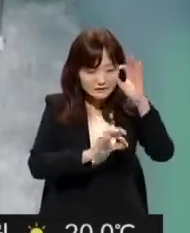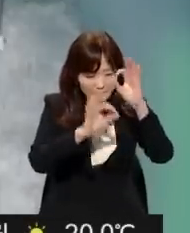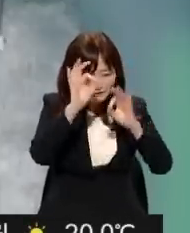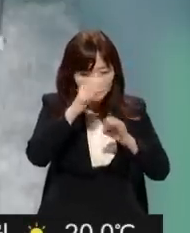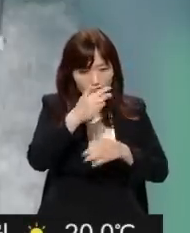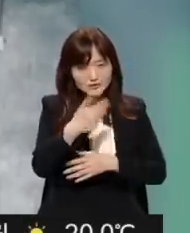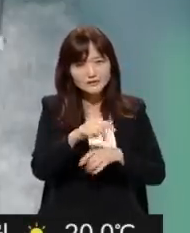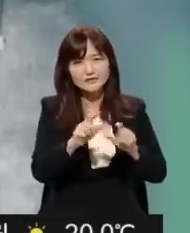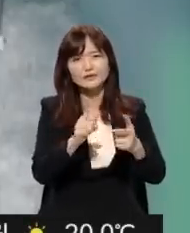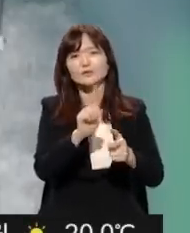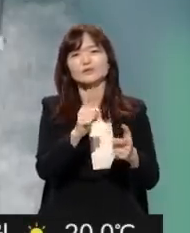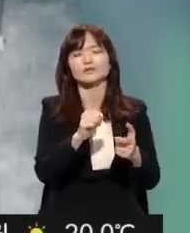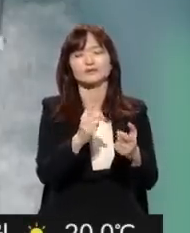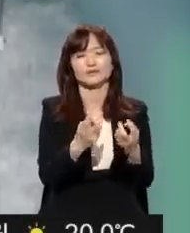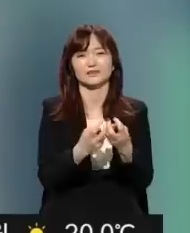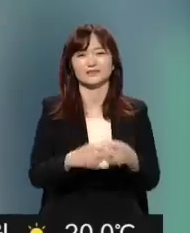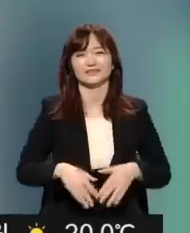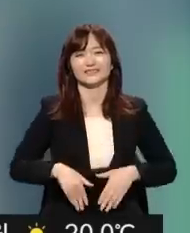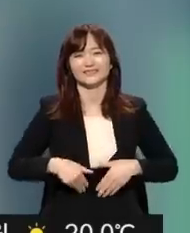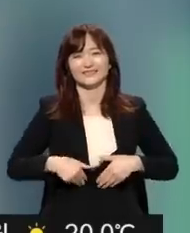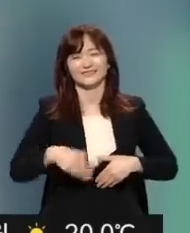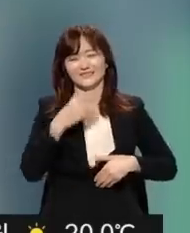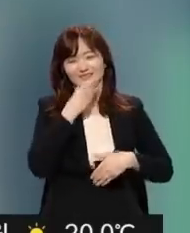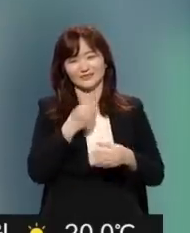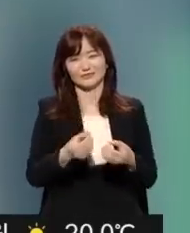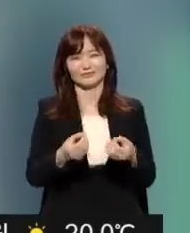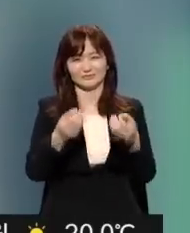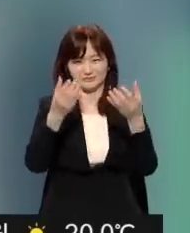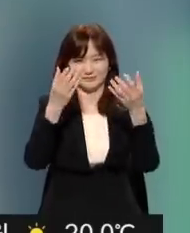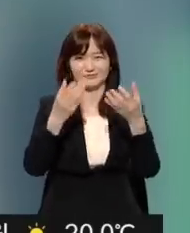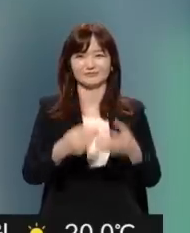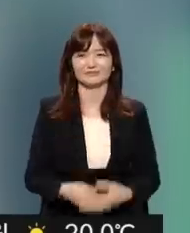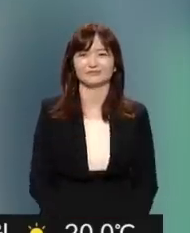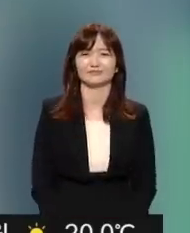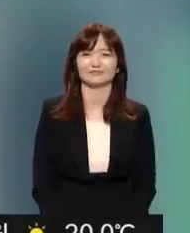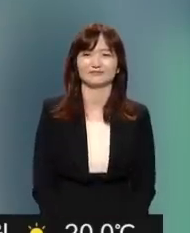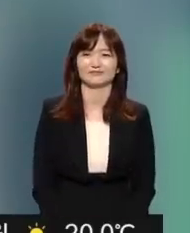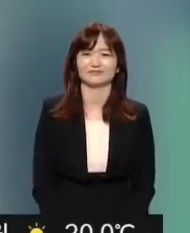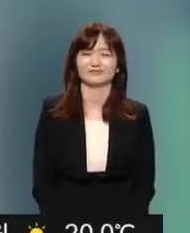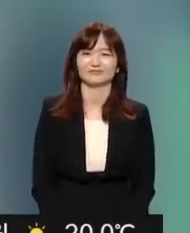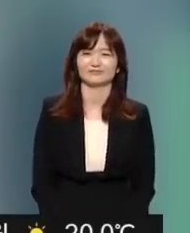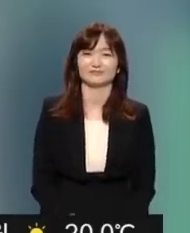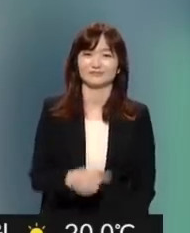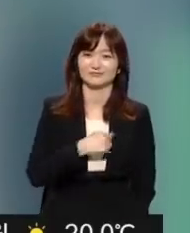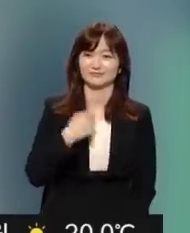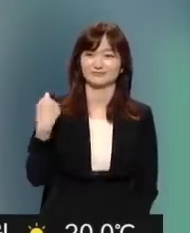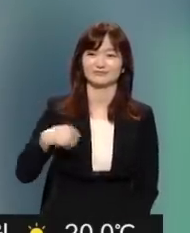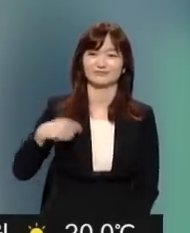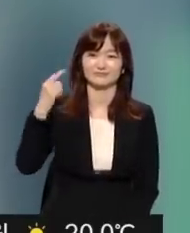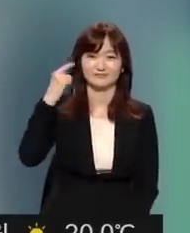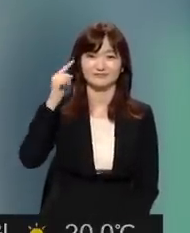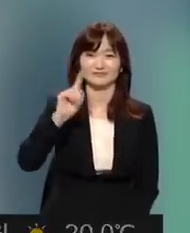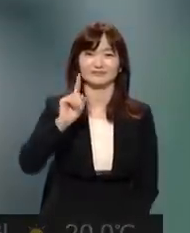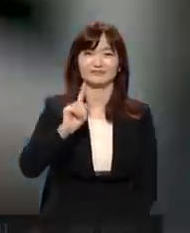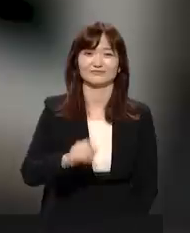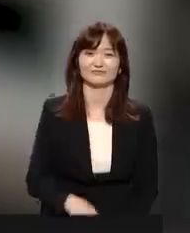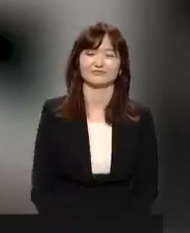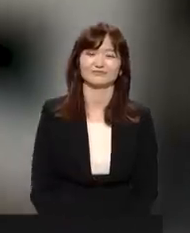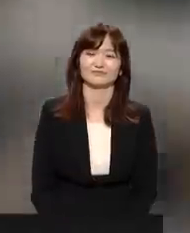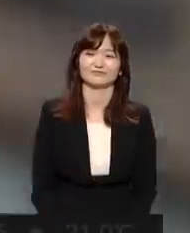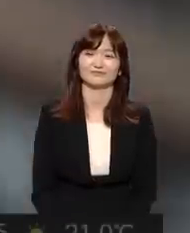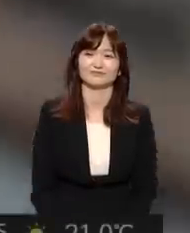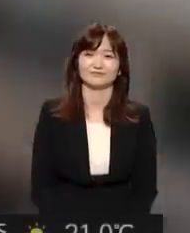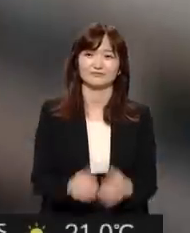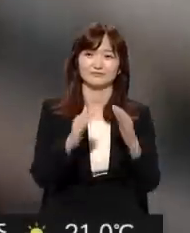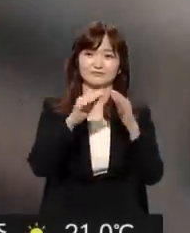어디냐. 따뜻하고 맛있는 축복이다라는 반응을 보였다고 합니다. 그러니까요. 먹어야죠. 다음 중국으로 가보시죠.